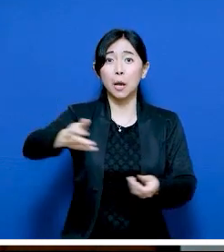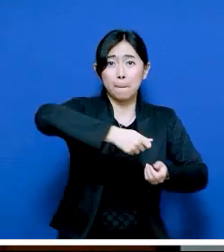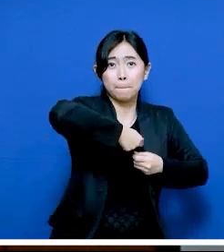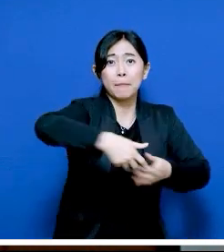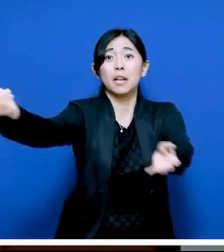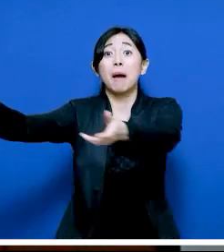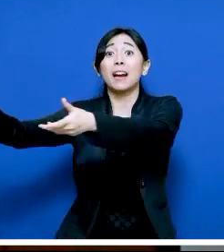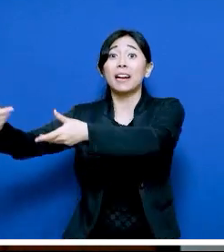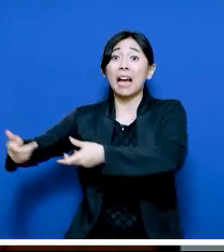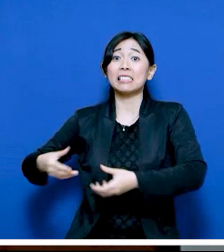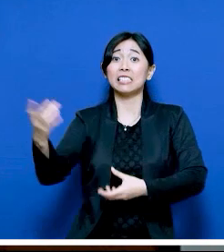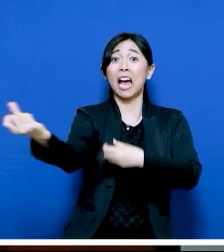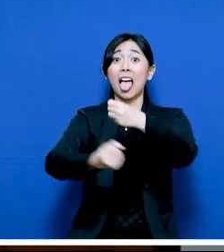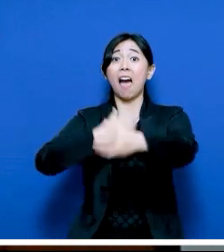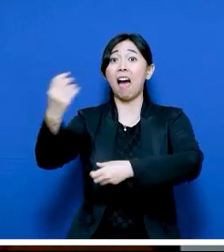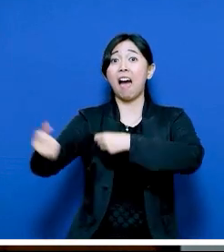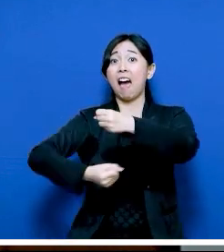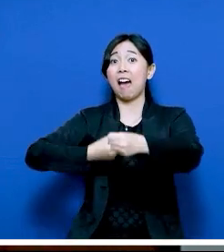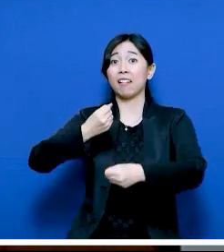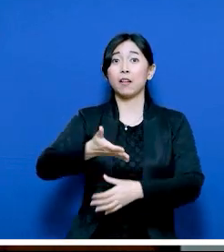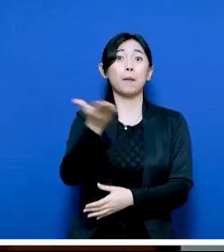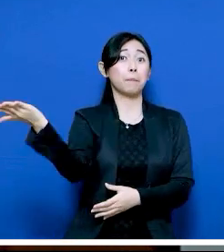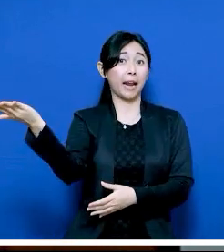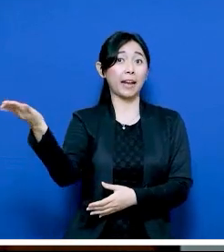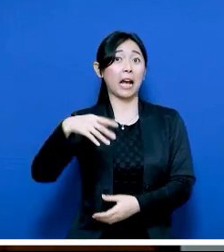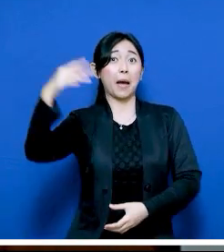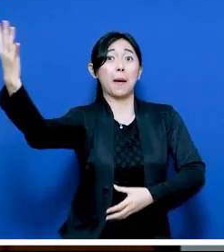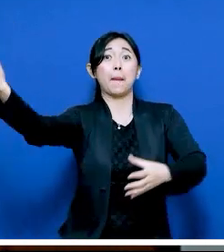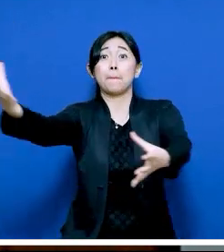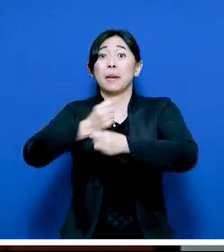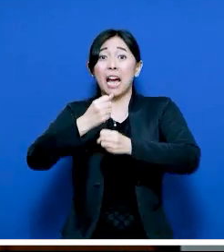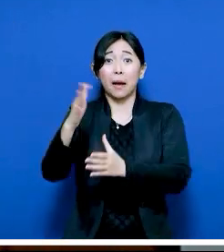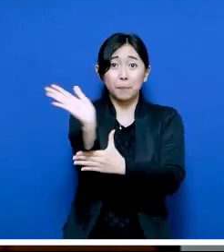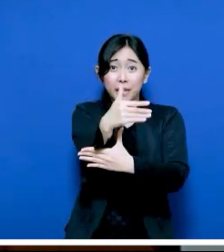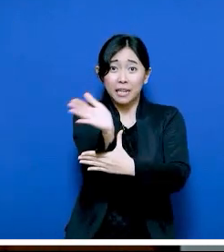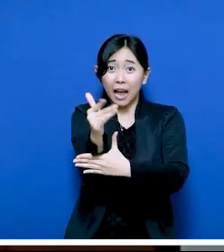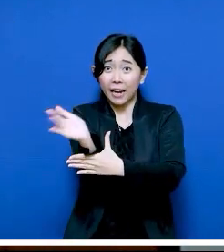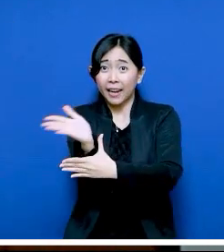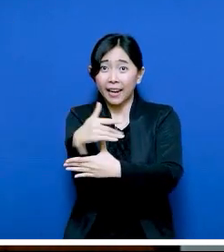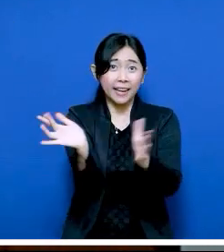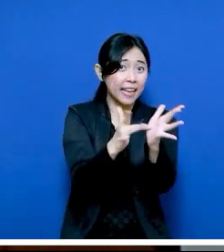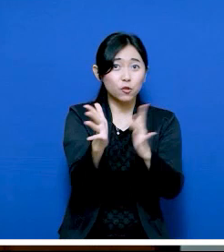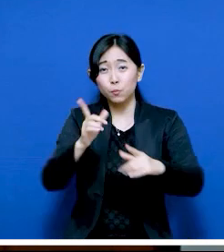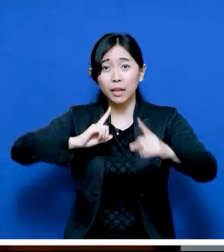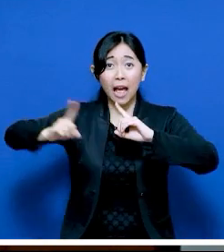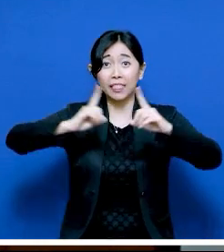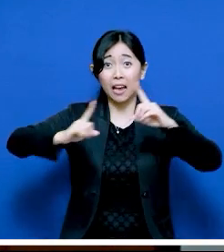danau, sebab mereka penjala ikan. Yesus berkata kepada